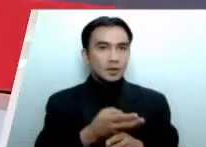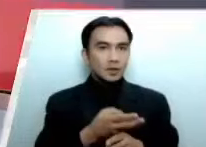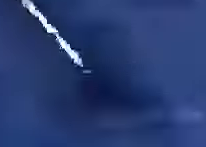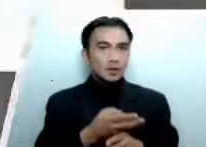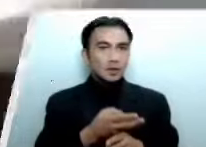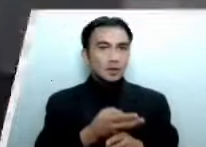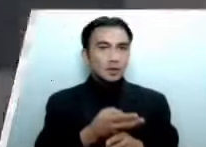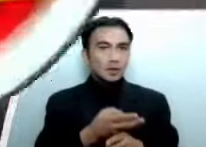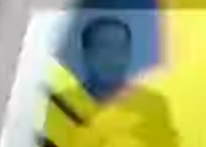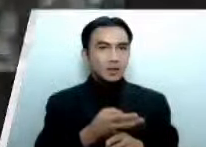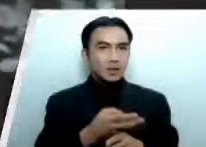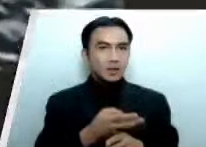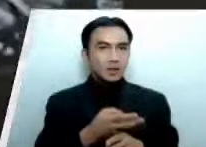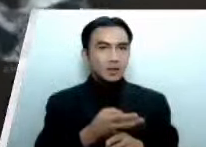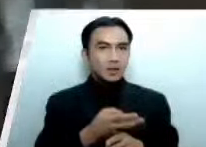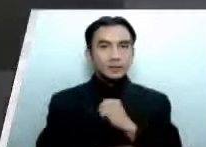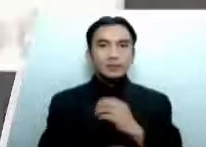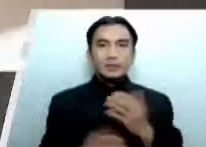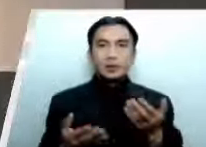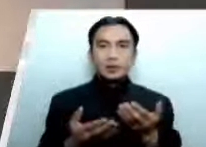Reyes.